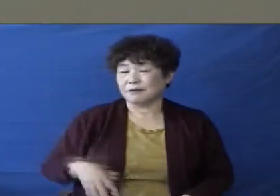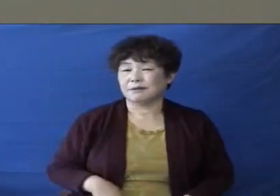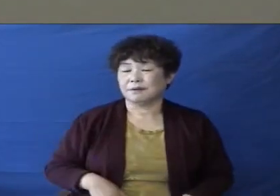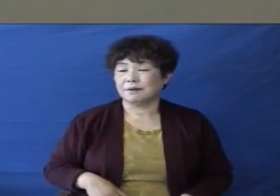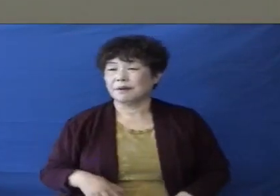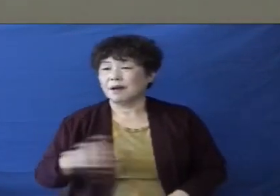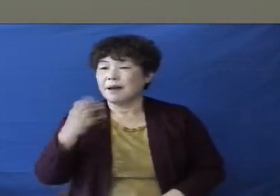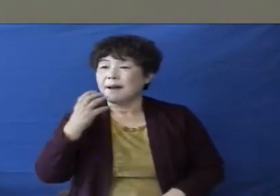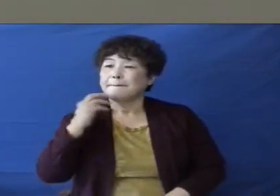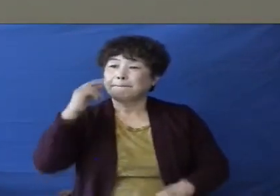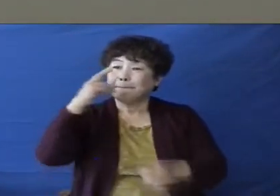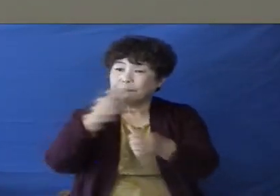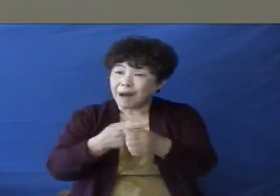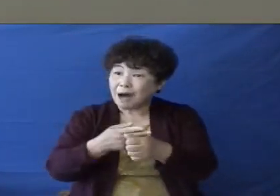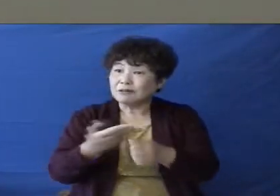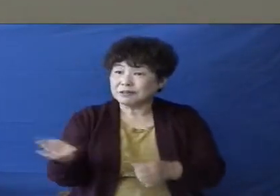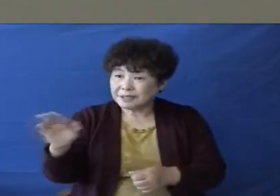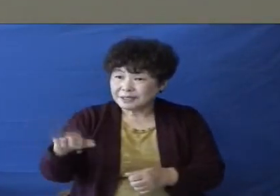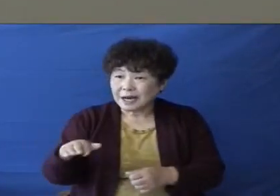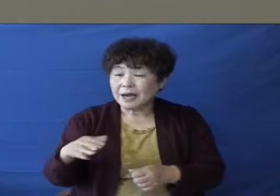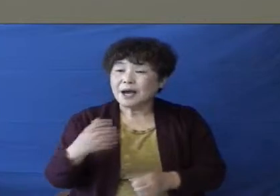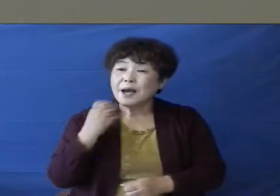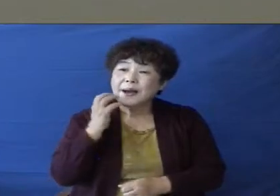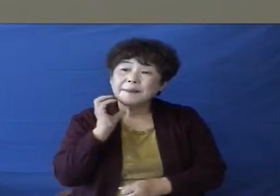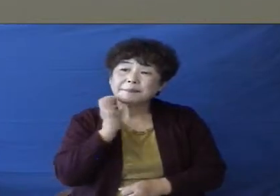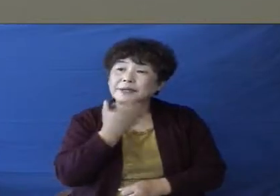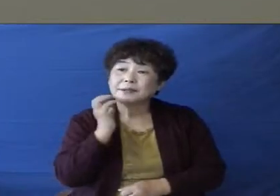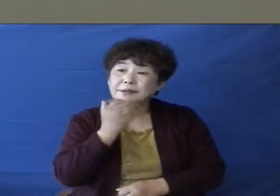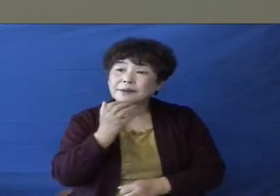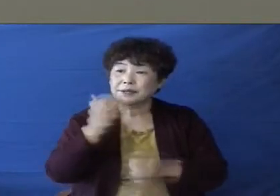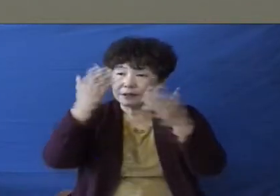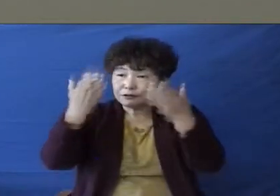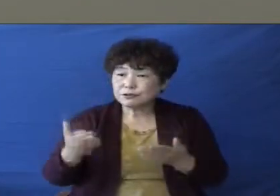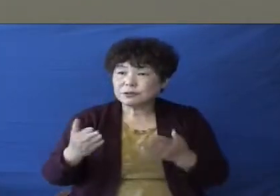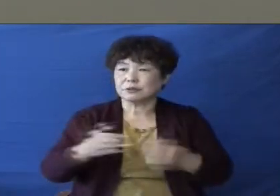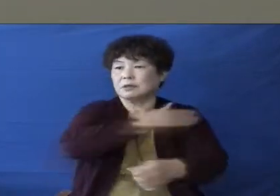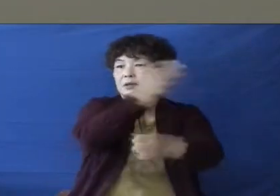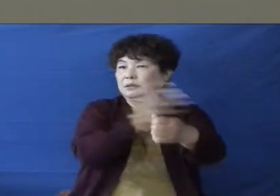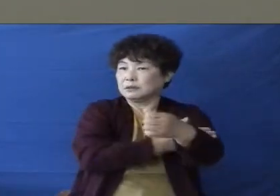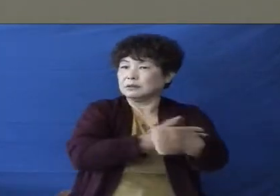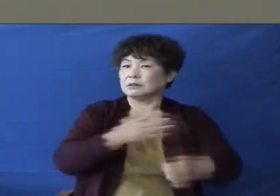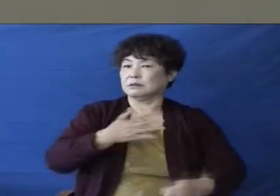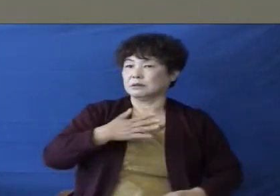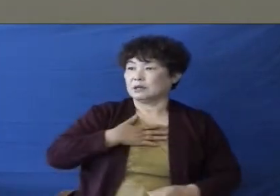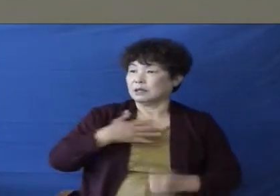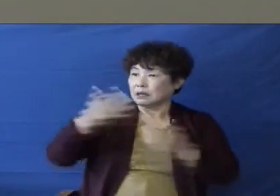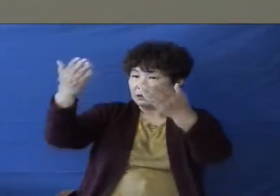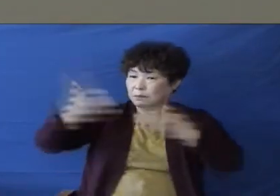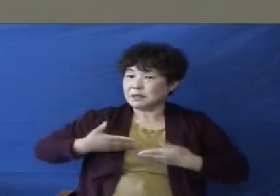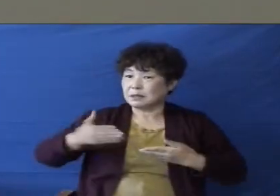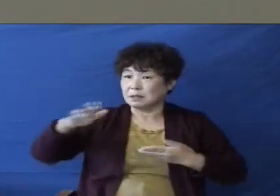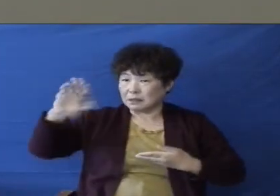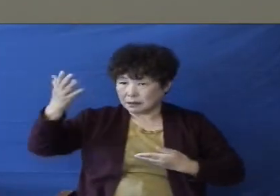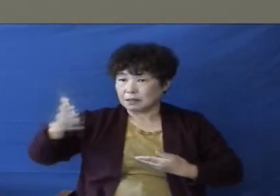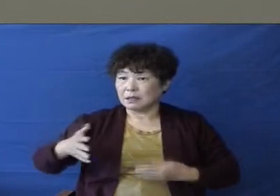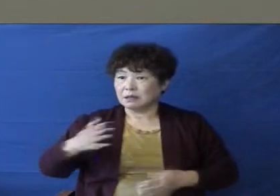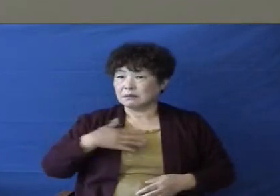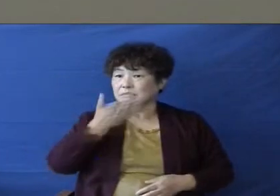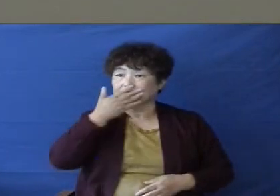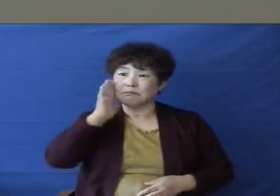주셨던 여러 짚차 들에게 주셨던 그 실력을 우리에게도 주셔서 묶였던 자들이 막 풀려나가는 귀신에게